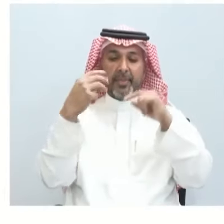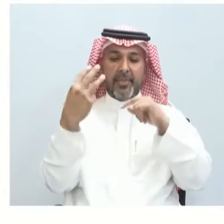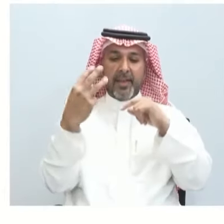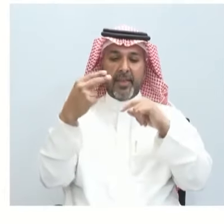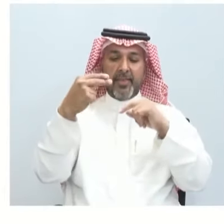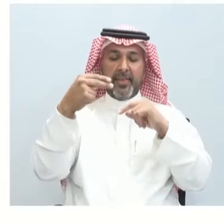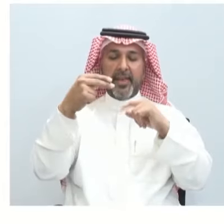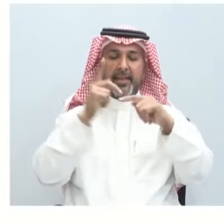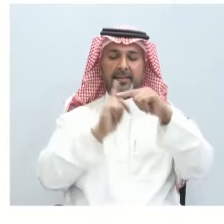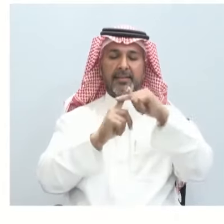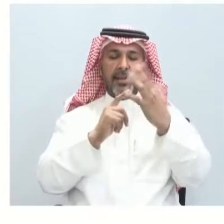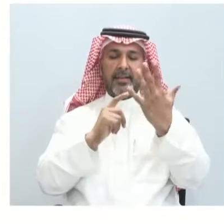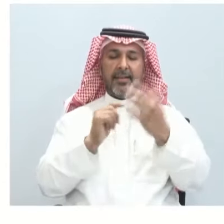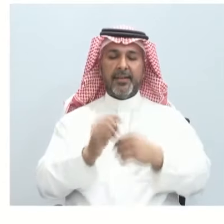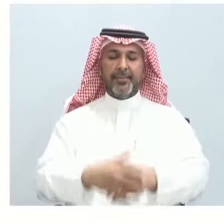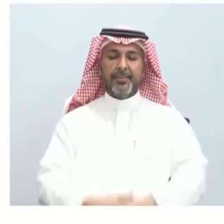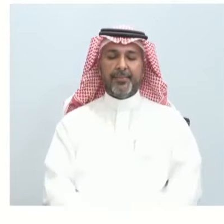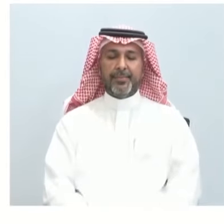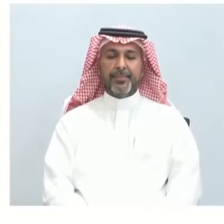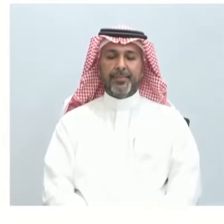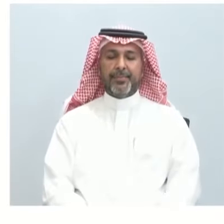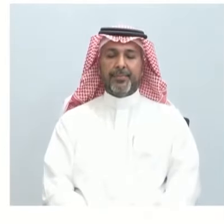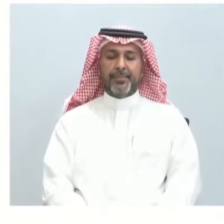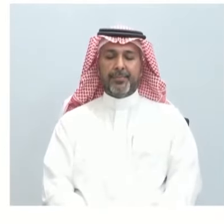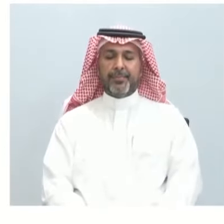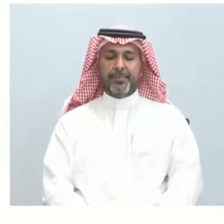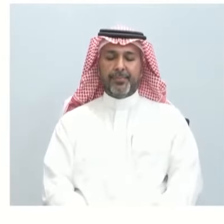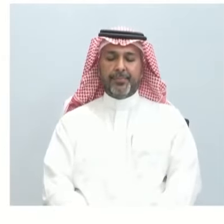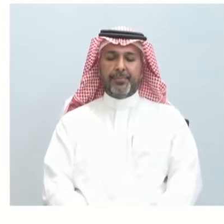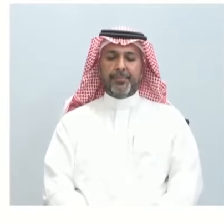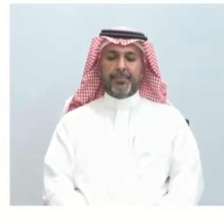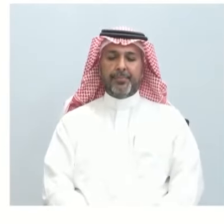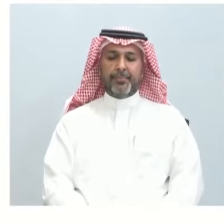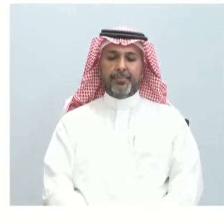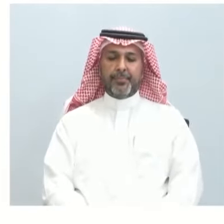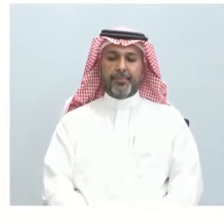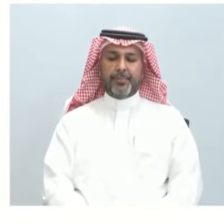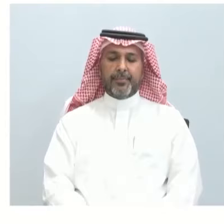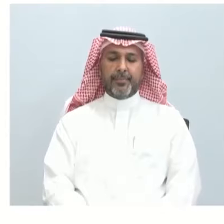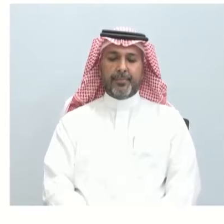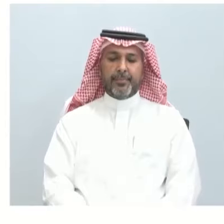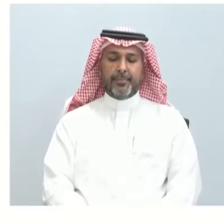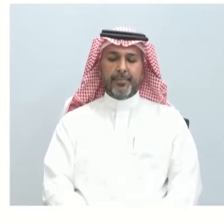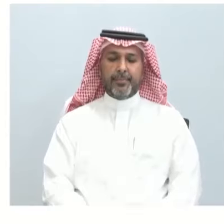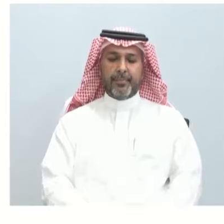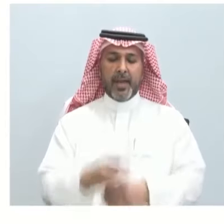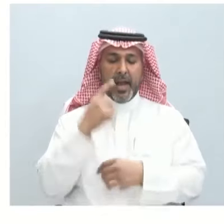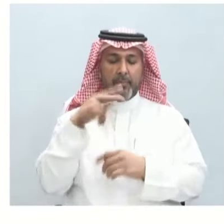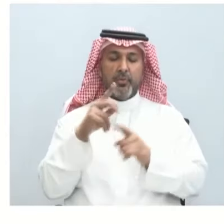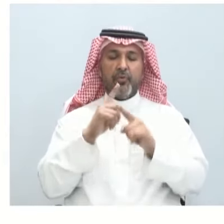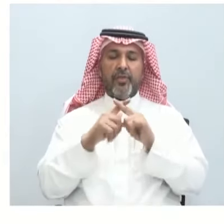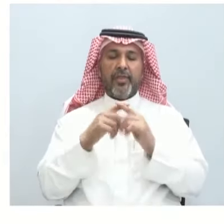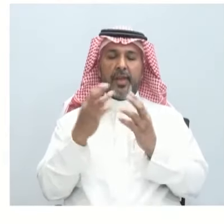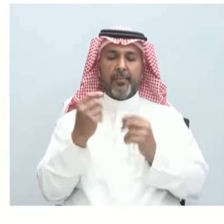جمعنا الحدود المتشابهه في قاعدتي شبه المنحرف الان نبدا باجراء عمليه الضرب نلاحظ انها الان لدينا